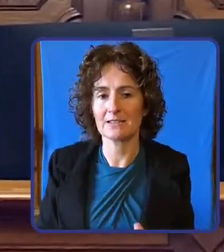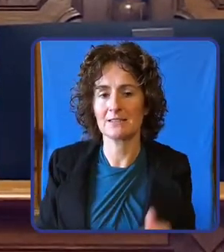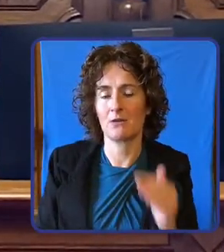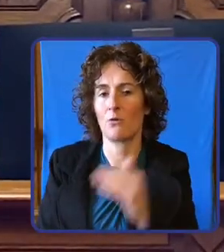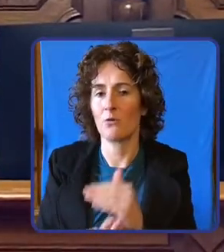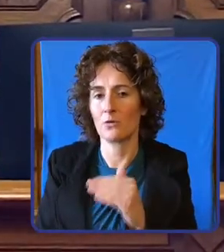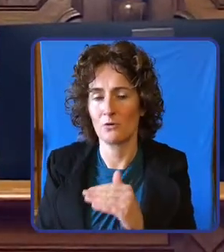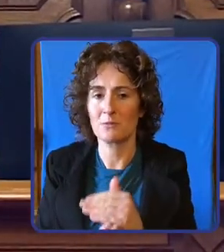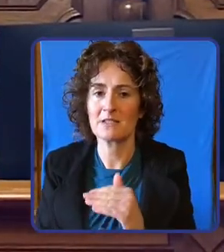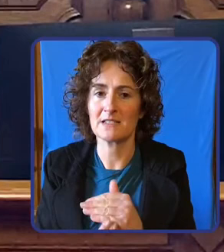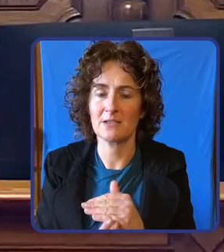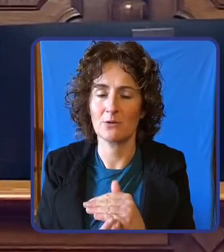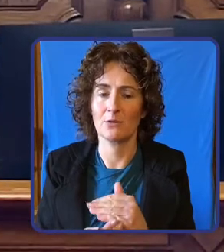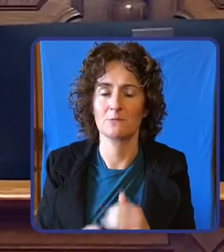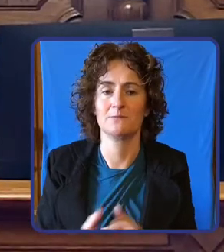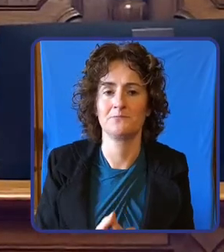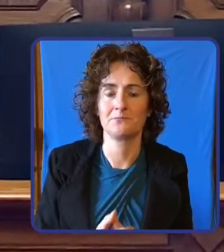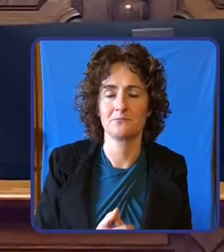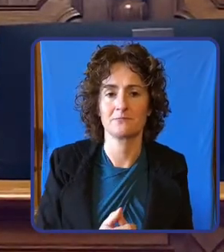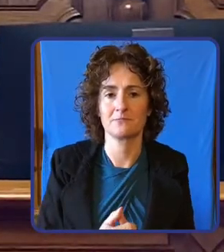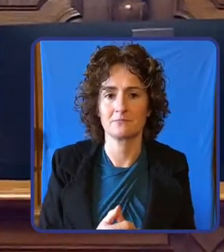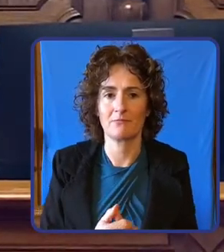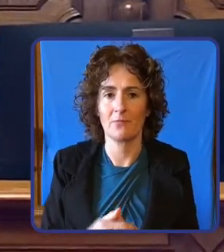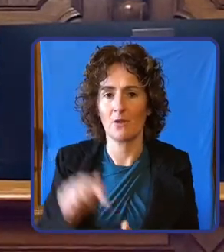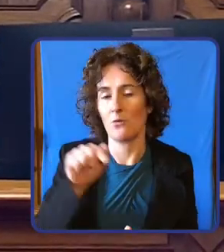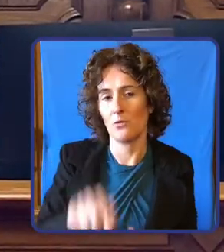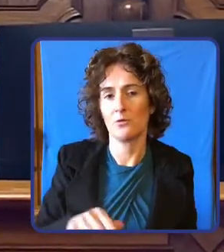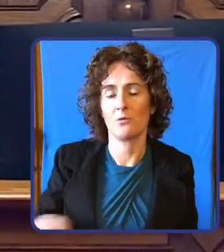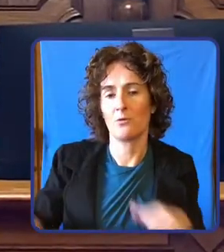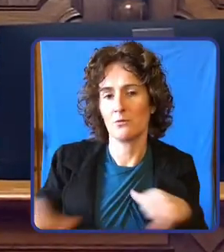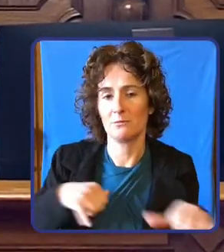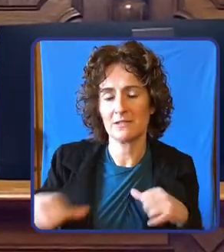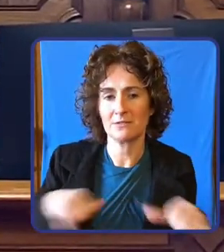hogy önök nem ezt a kultúrát képviselik, de mégiscsak Vásárhelyen élnek.